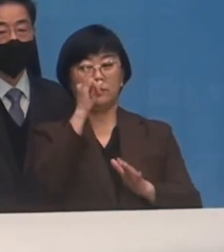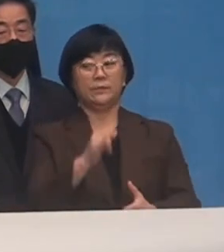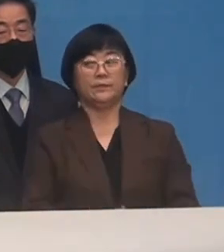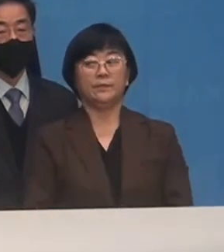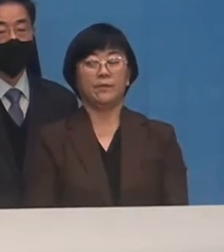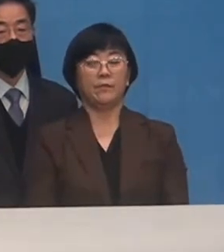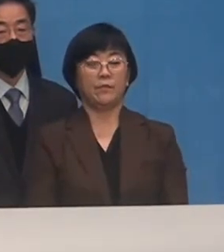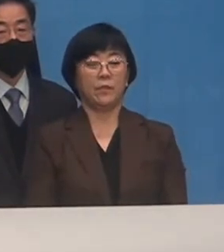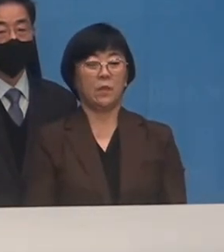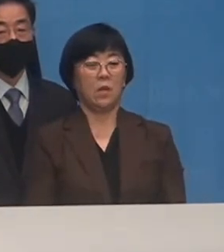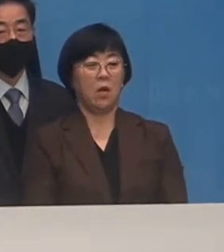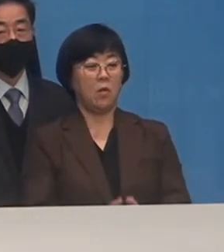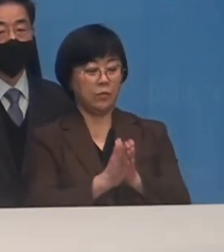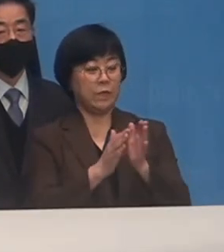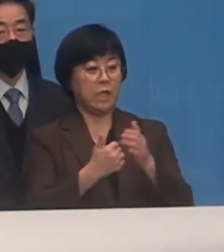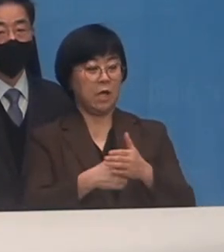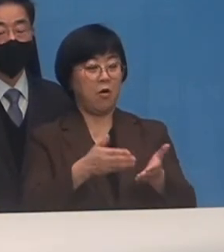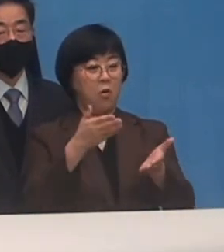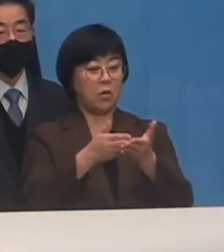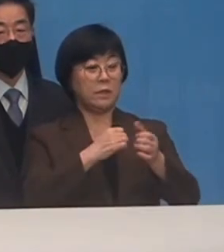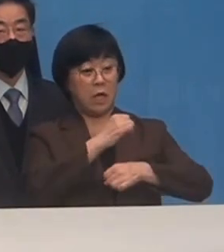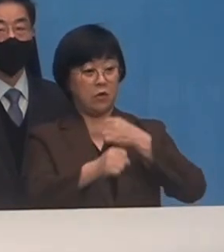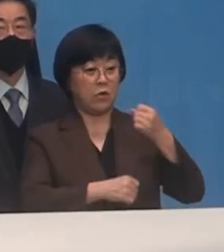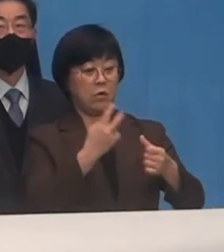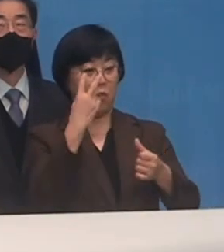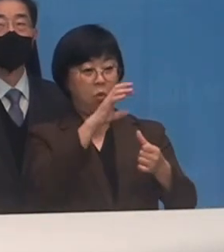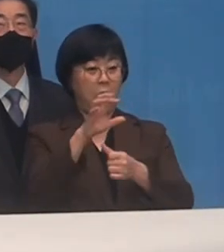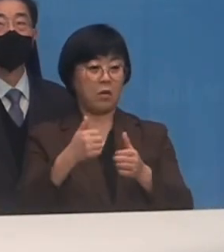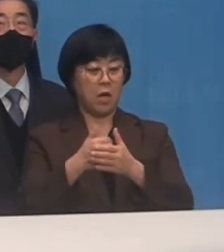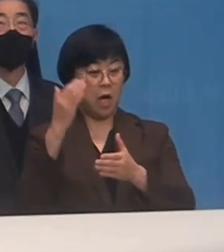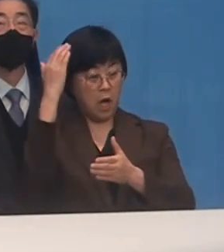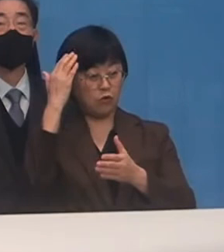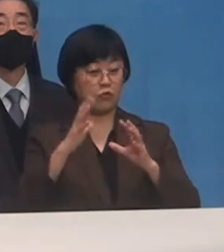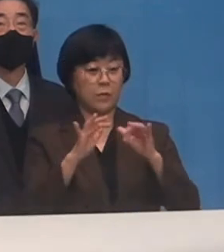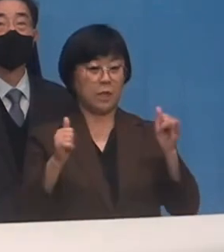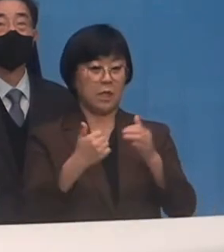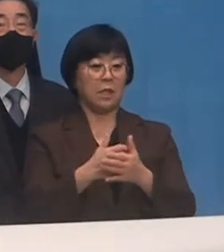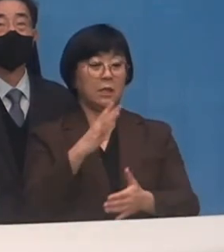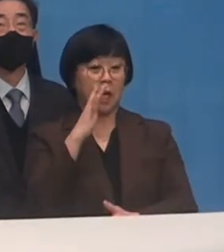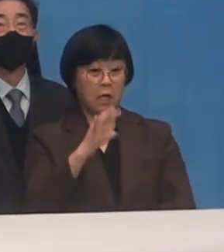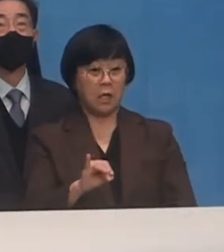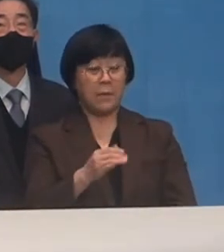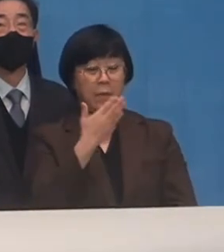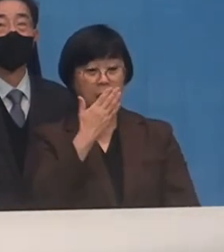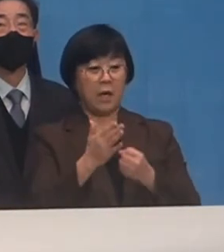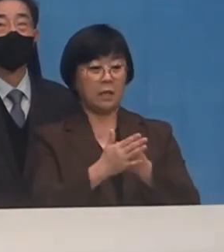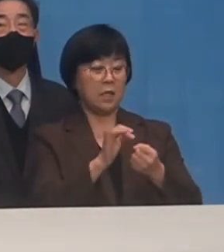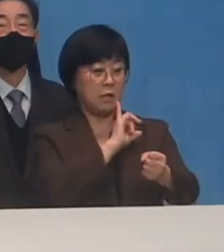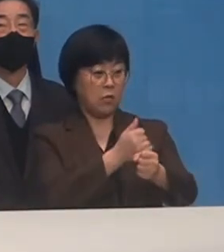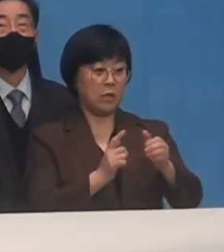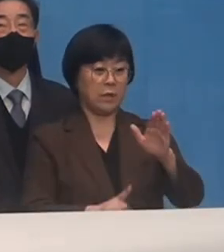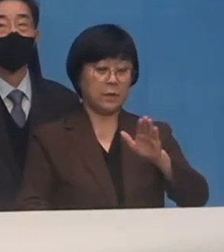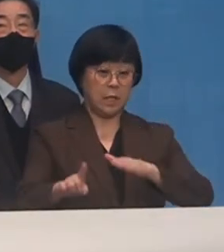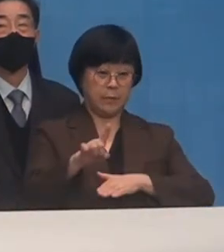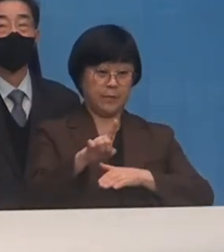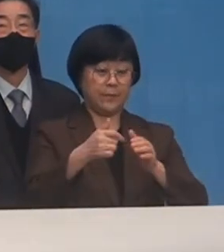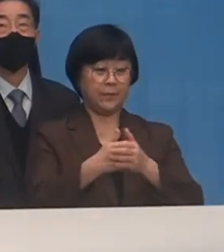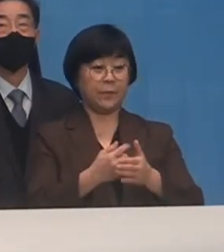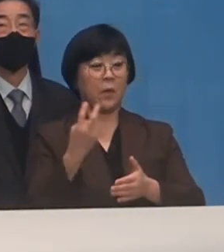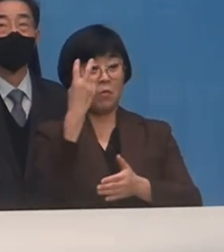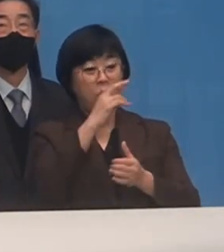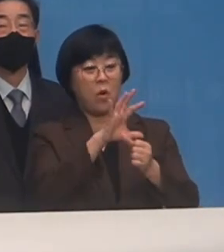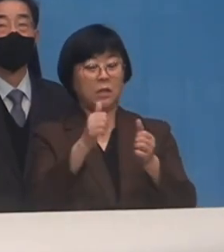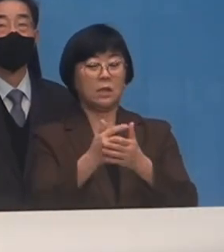바이다. 부디 언론 자유를 수호하고 대한민국 국민으로서의 당연히 보장되어야 하는 인권을 앞장서서